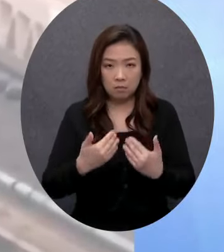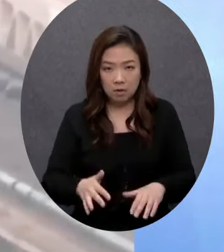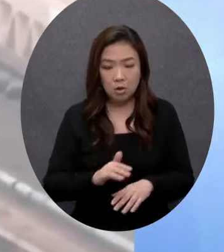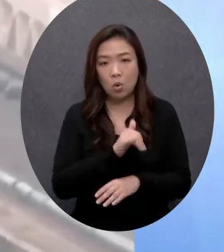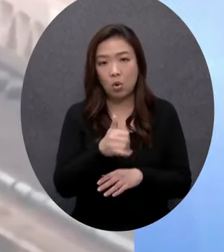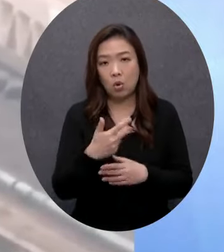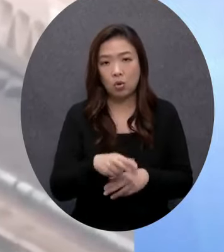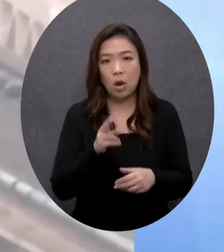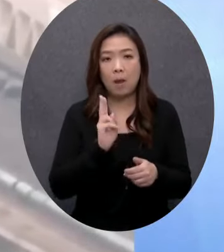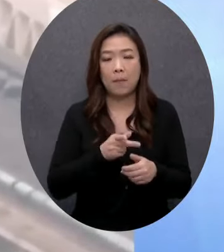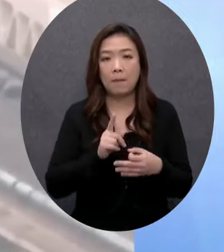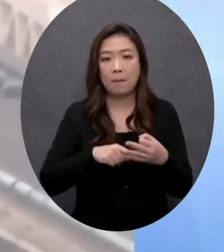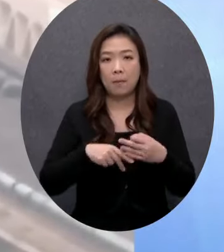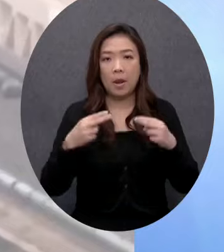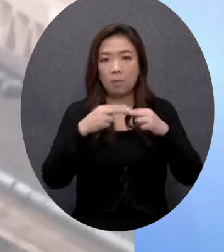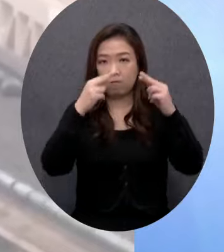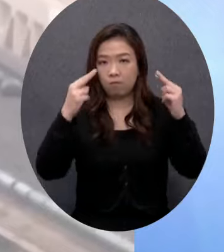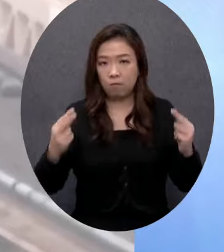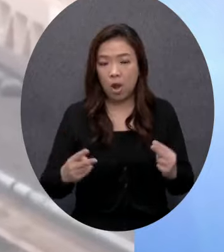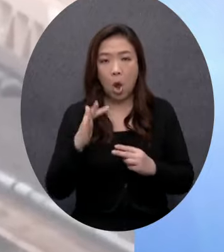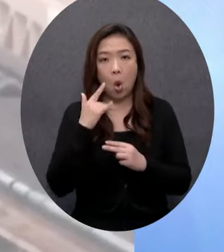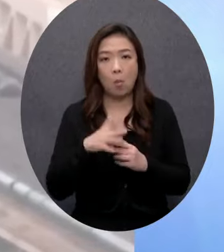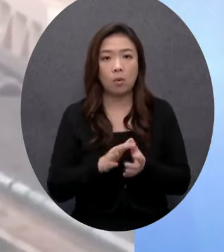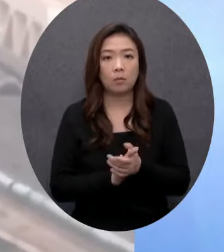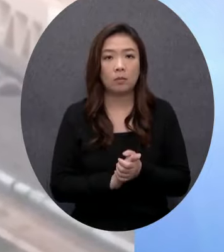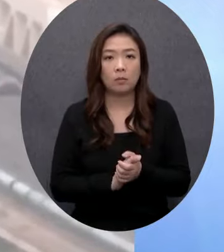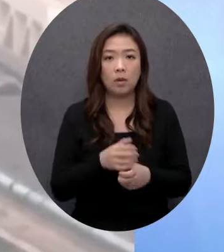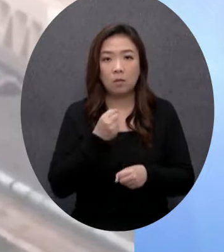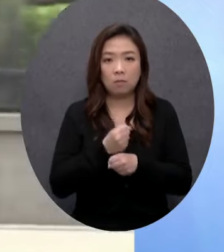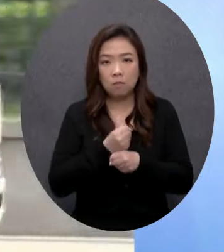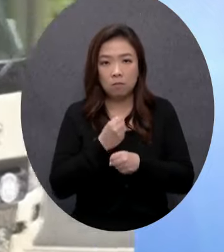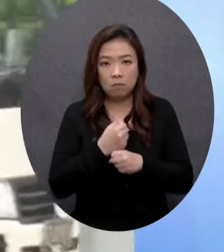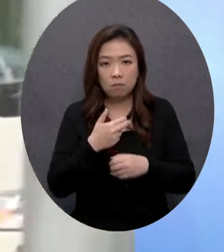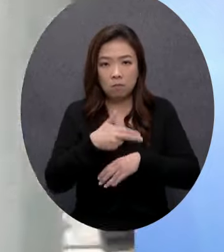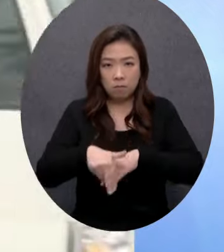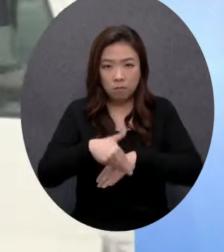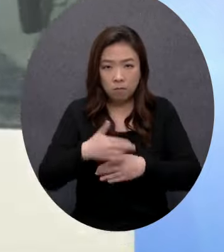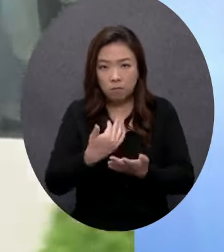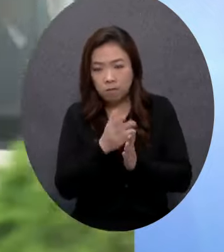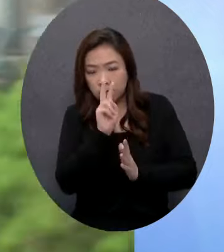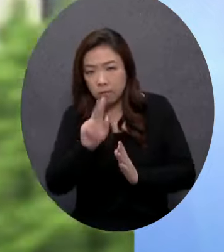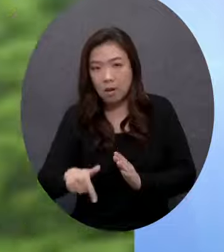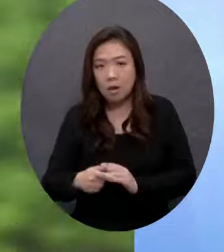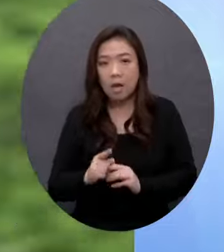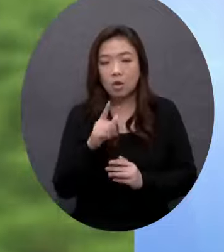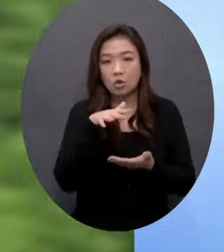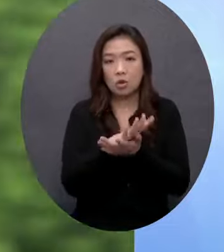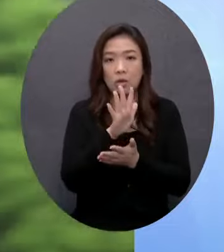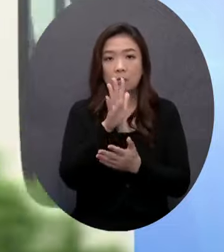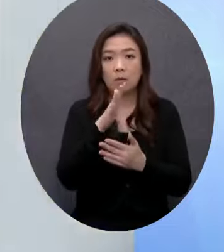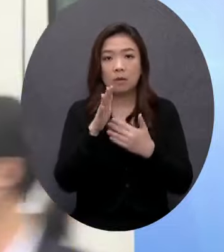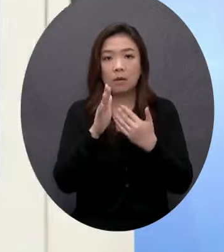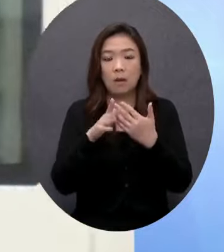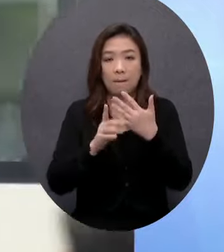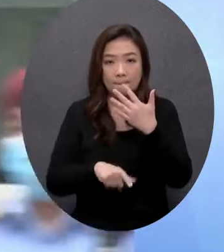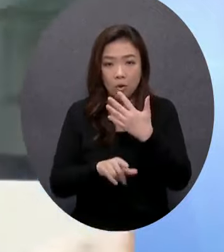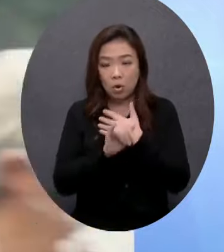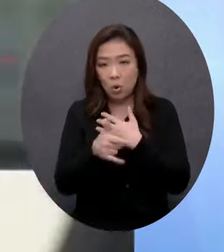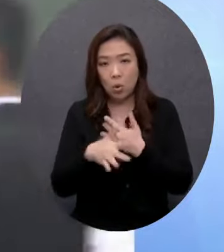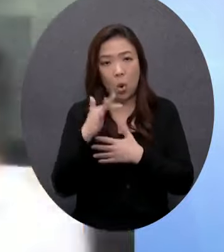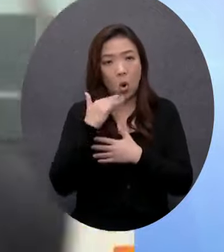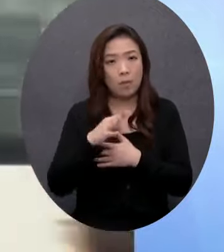名为澳门大桥的第四澳氹通道施工桥面考察。夏宝龙去年五月亦都去过澳门考察调